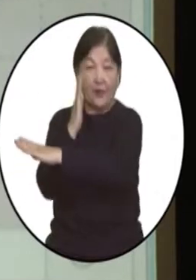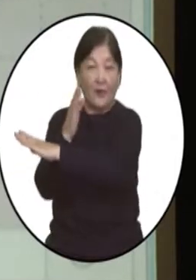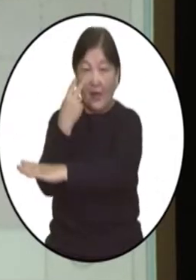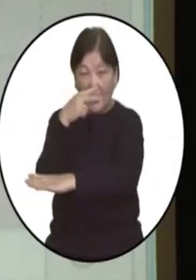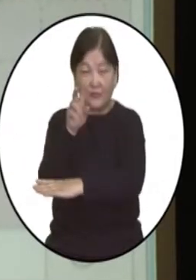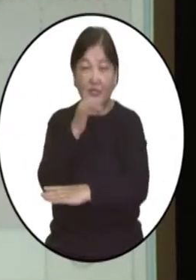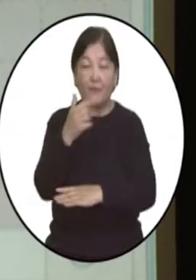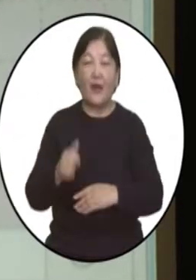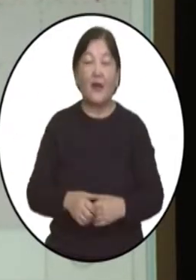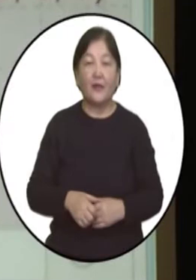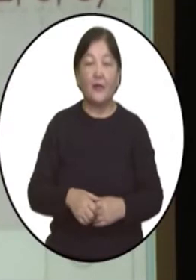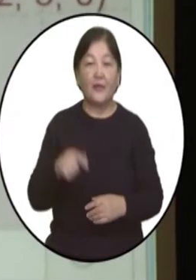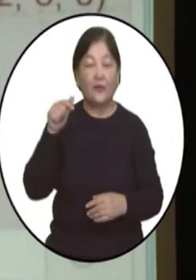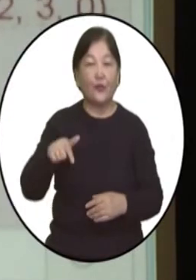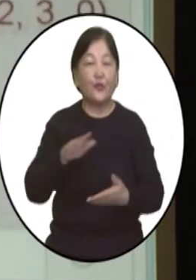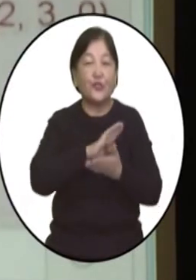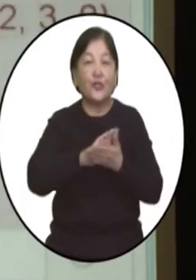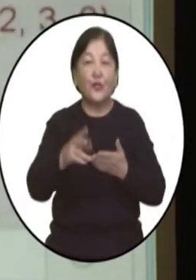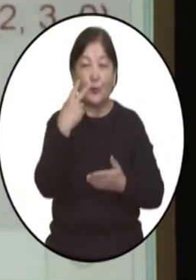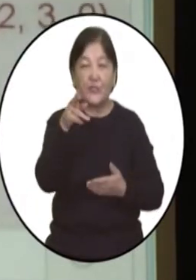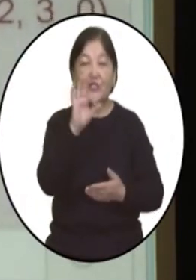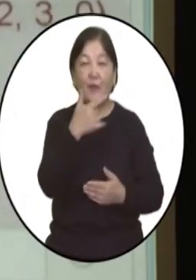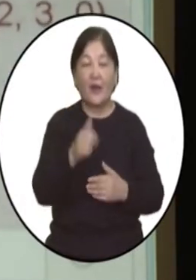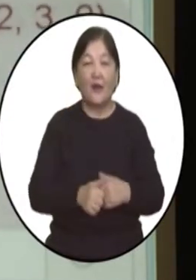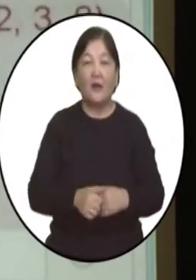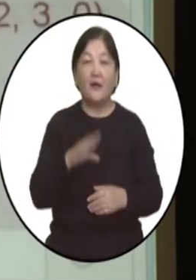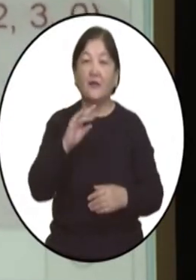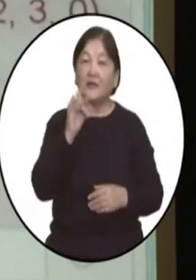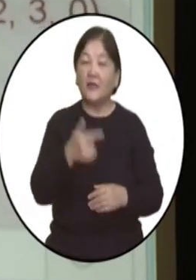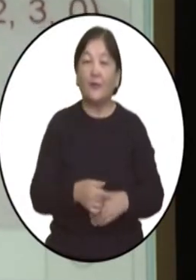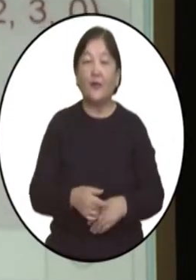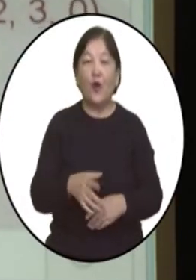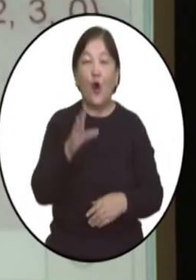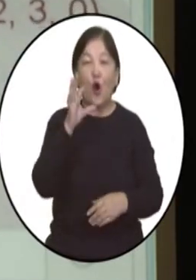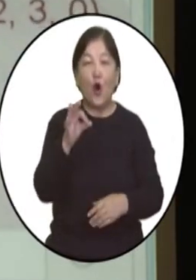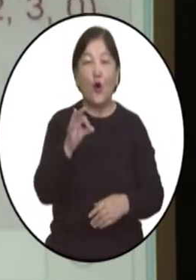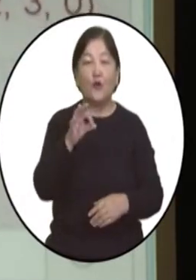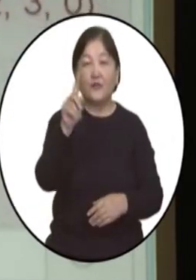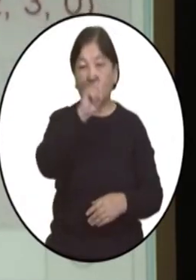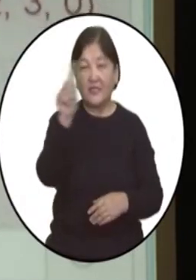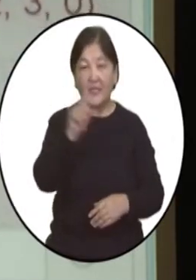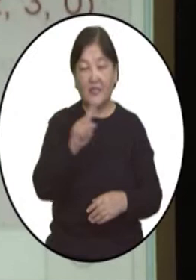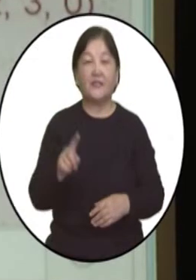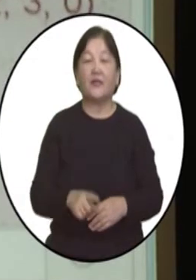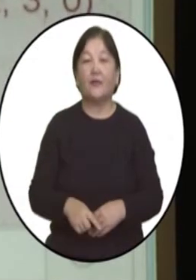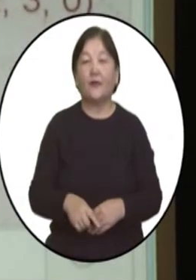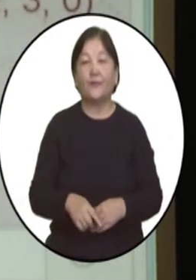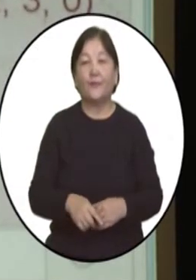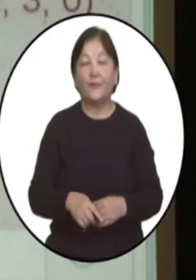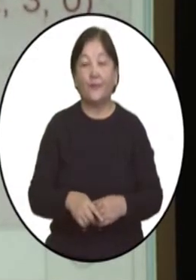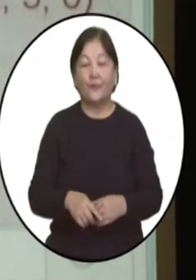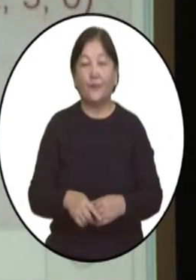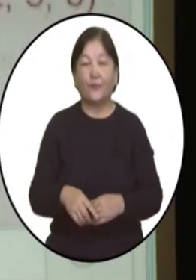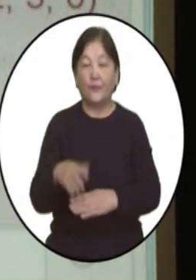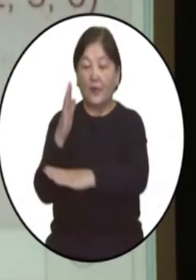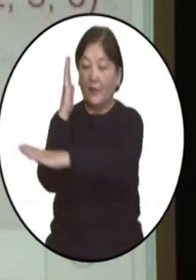өнөөдөр бидний шинээр үзэж байгаа тэнхлэг маань OZ тэнхлэг байгаа. За одоо багш нь цэгийн